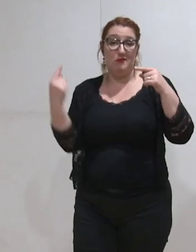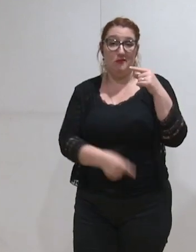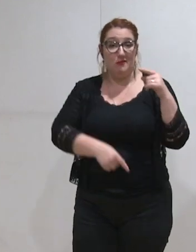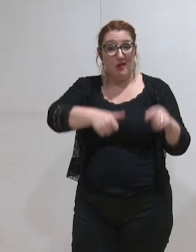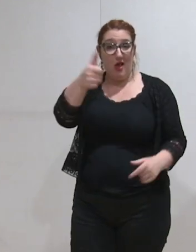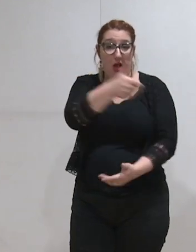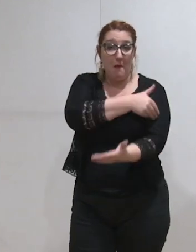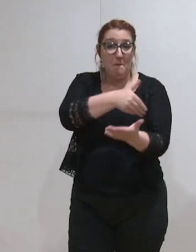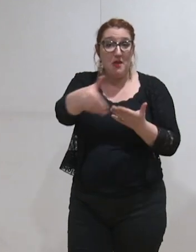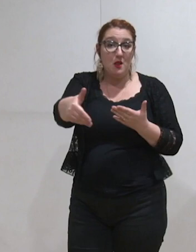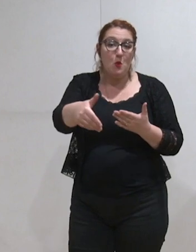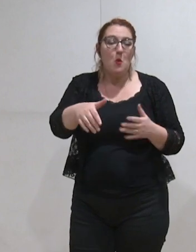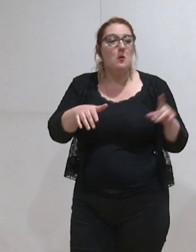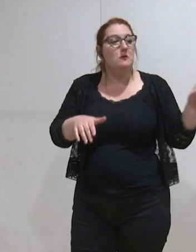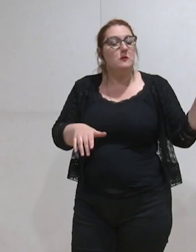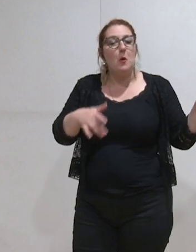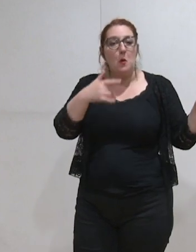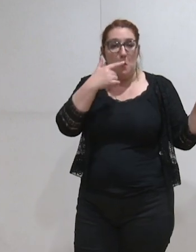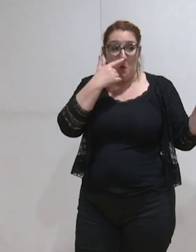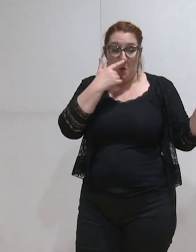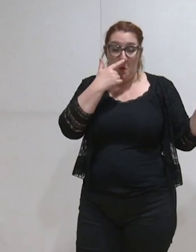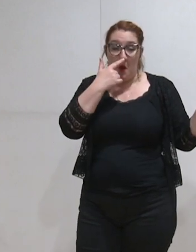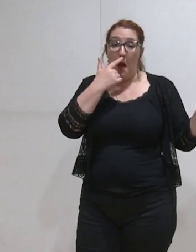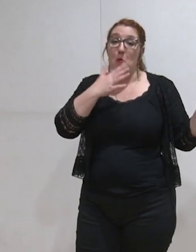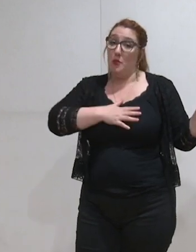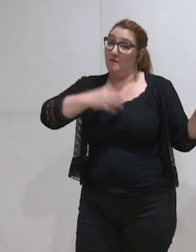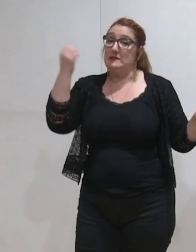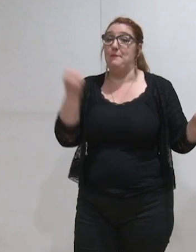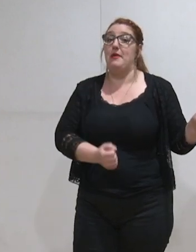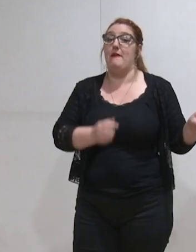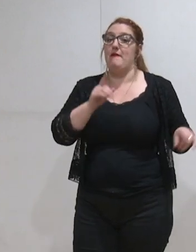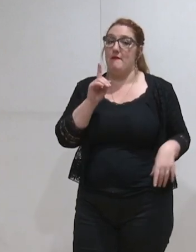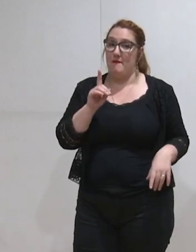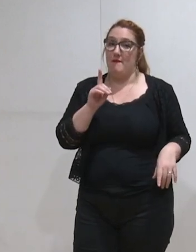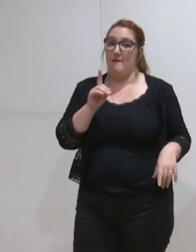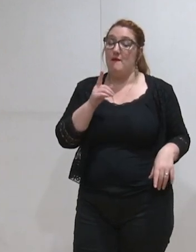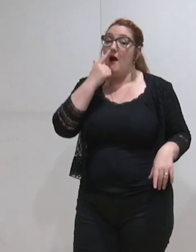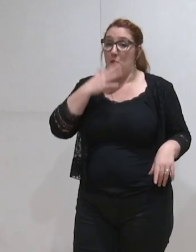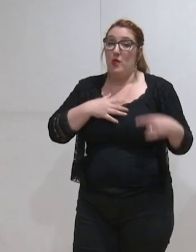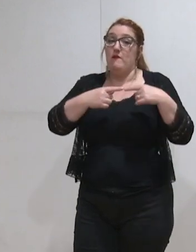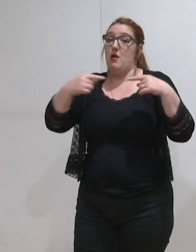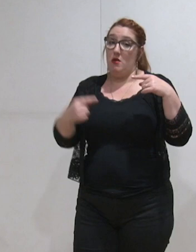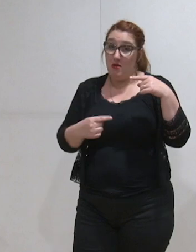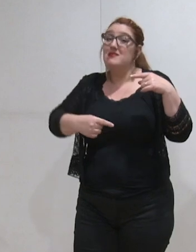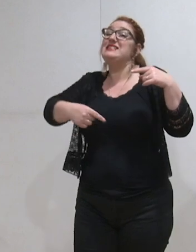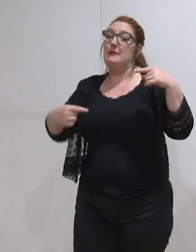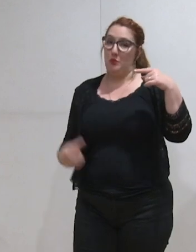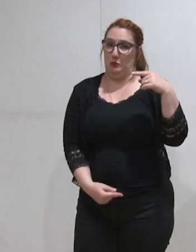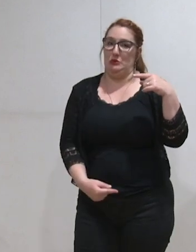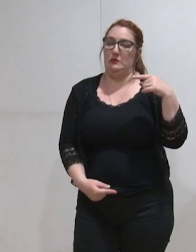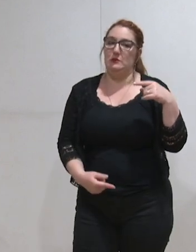particulièrement optimiste parce que cette année comme toutes les années